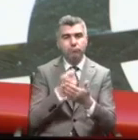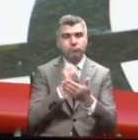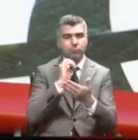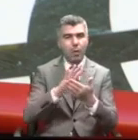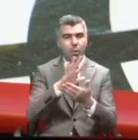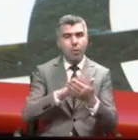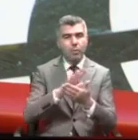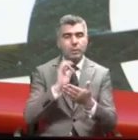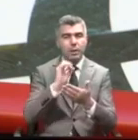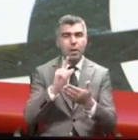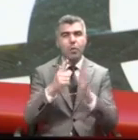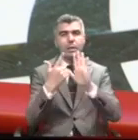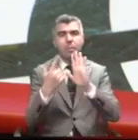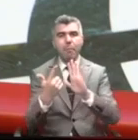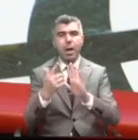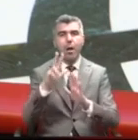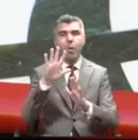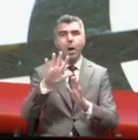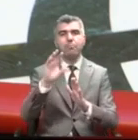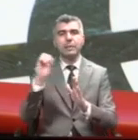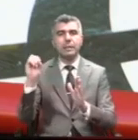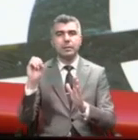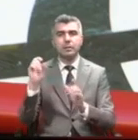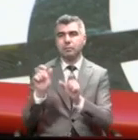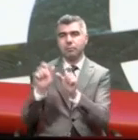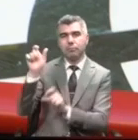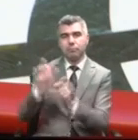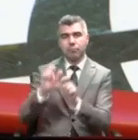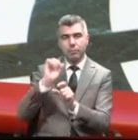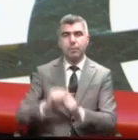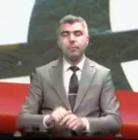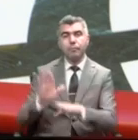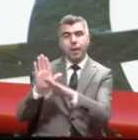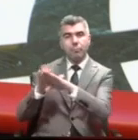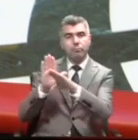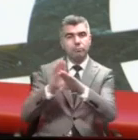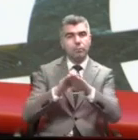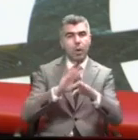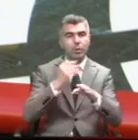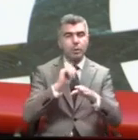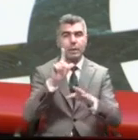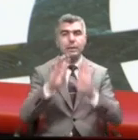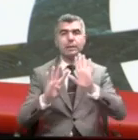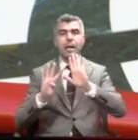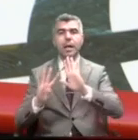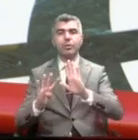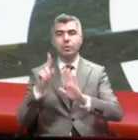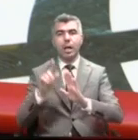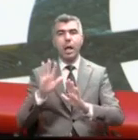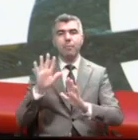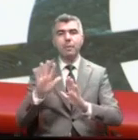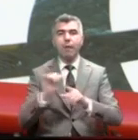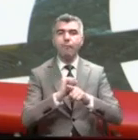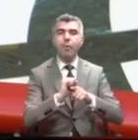في حوالي 750 عضوا تم افاده هو اللي فوج منها يوم 19 ماي 2023